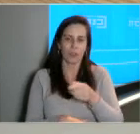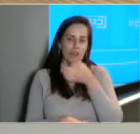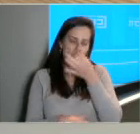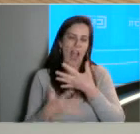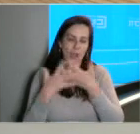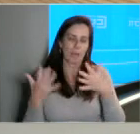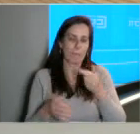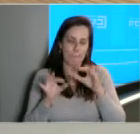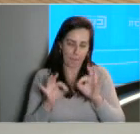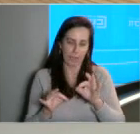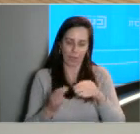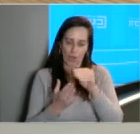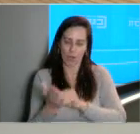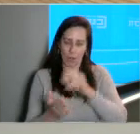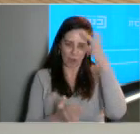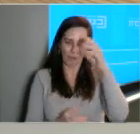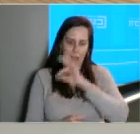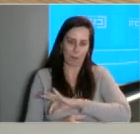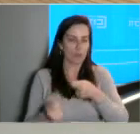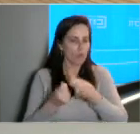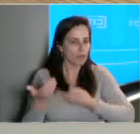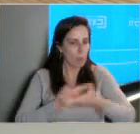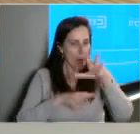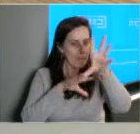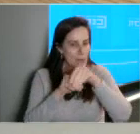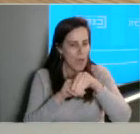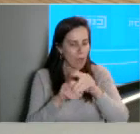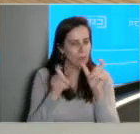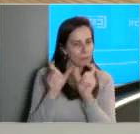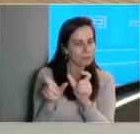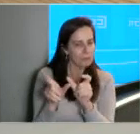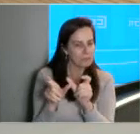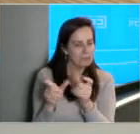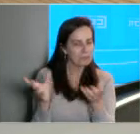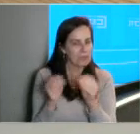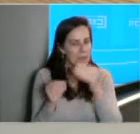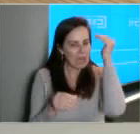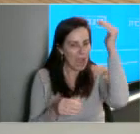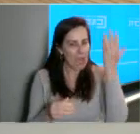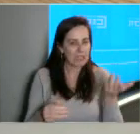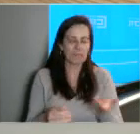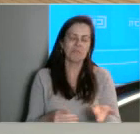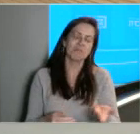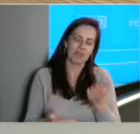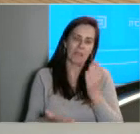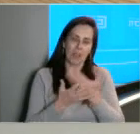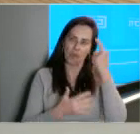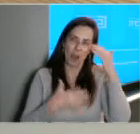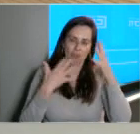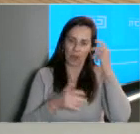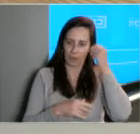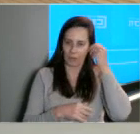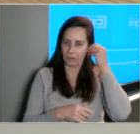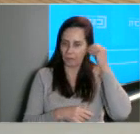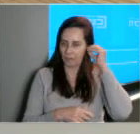שאלת השאלות, האם באמת הרשימה המשותפת וליברמן ישתפו פעולה ביחד עם גוש חוסם עם גנץ? היו כבר מחשבות אולי